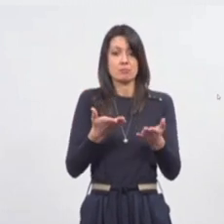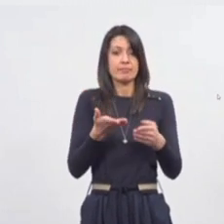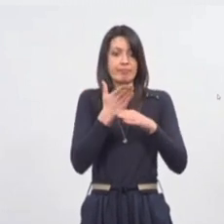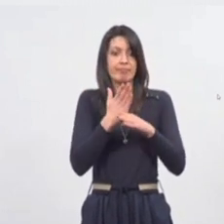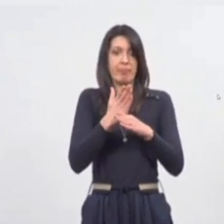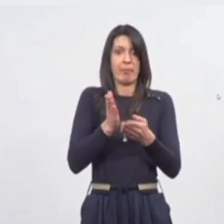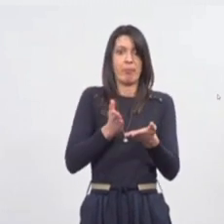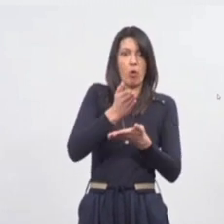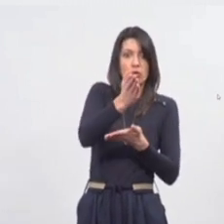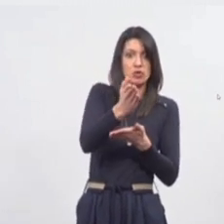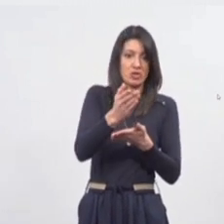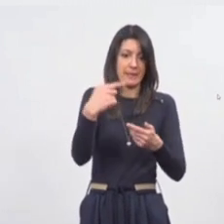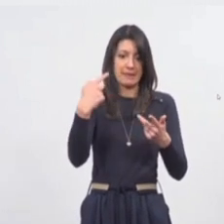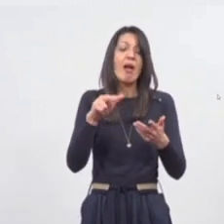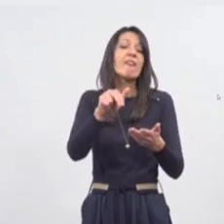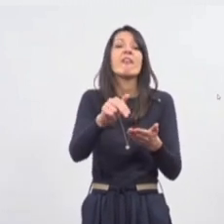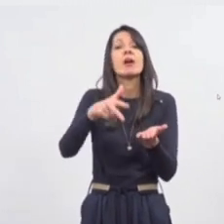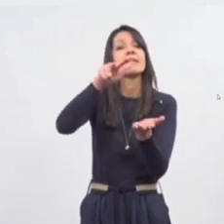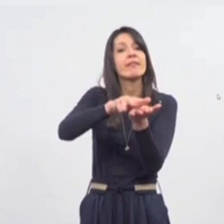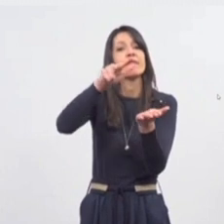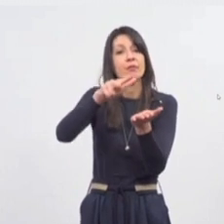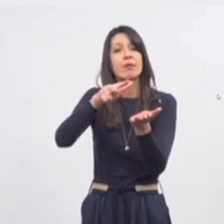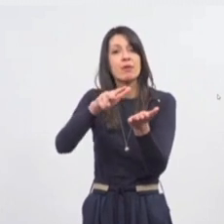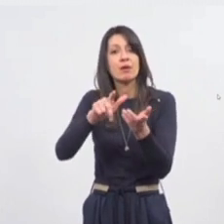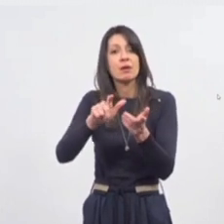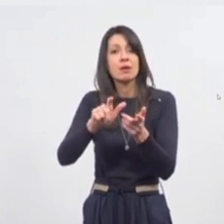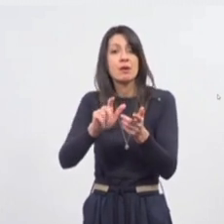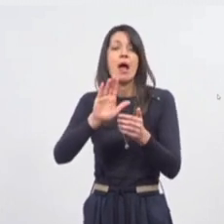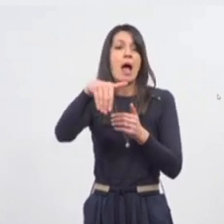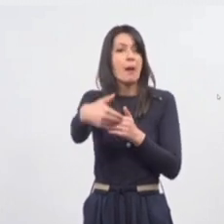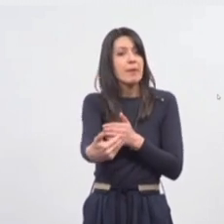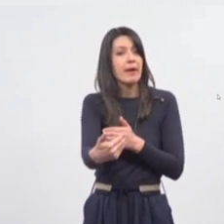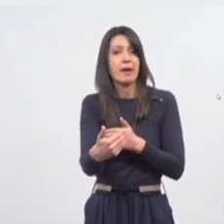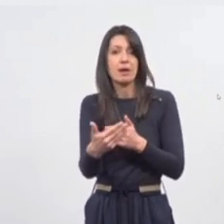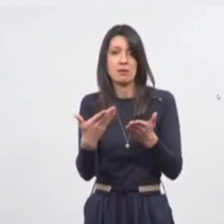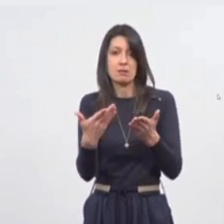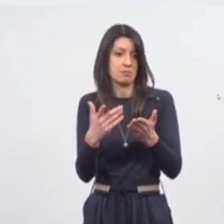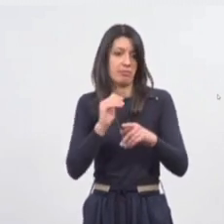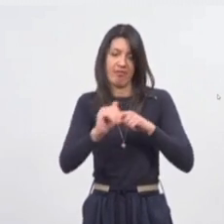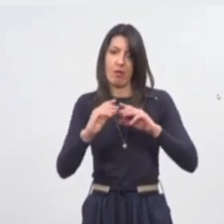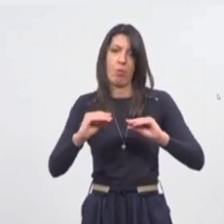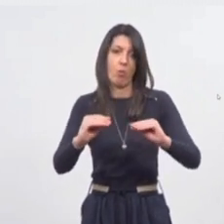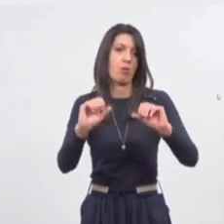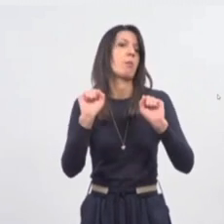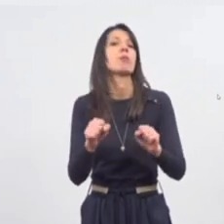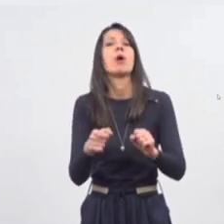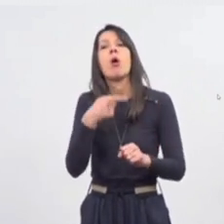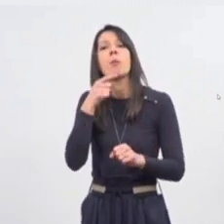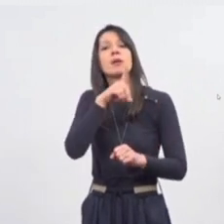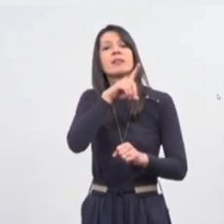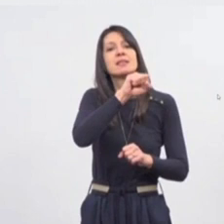être adoptées prochainement, cette question puisse être intégrée. Nous avons parlé de DSA, de